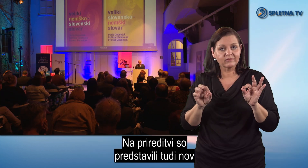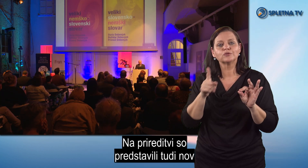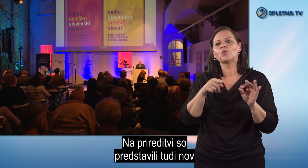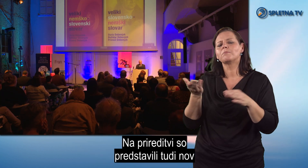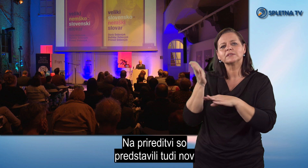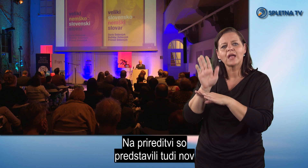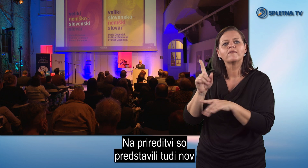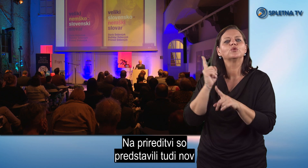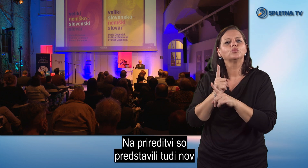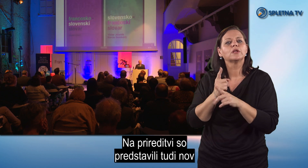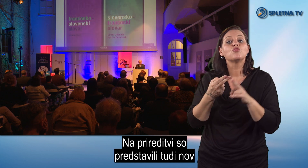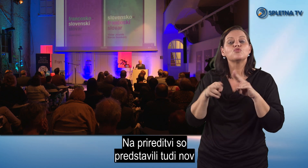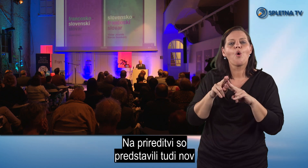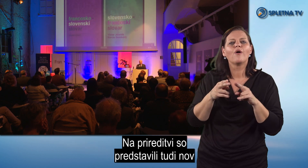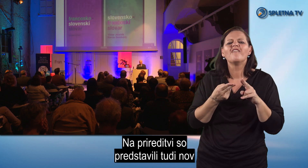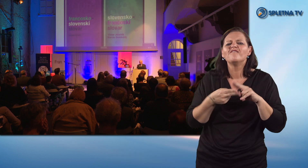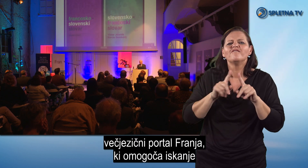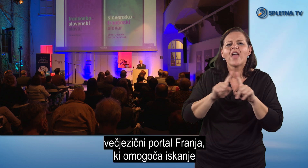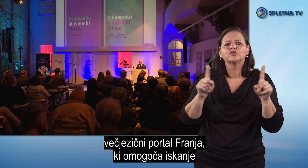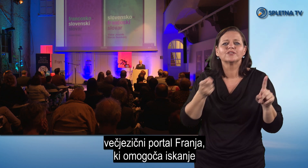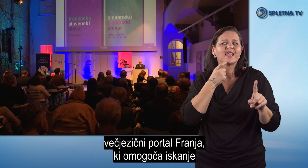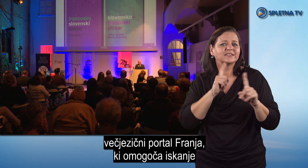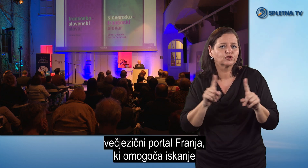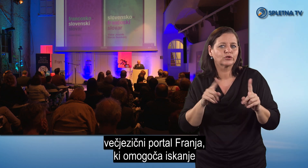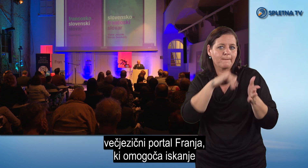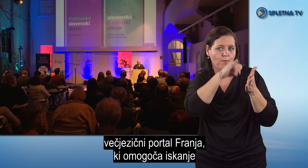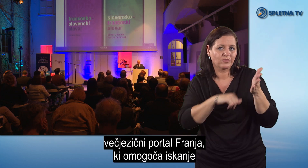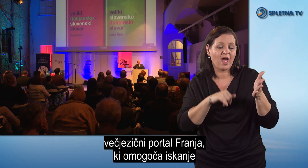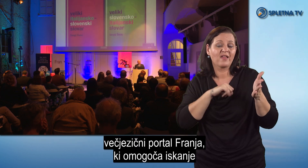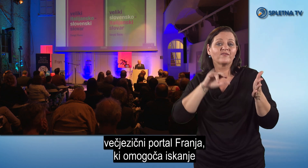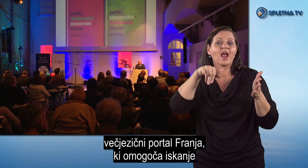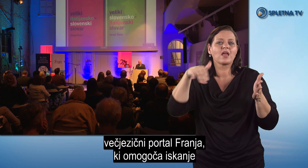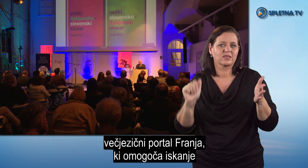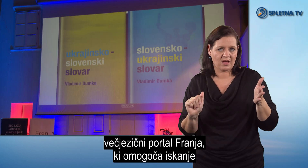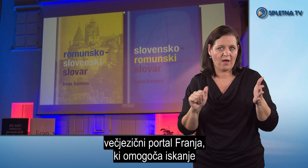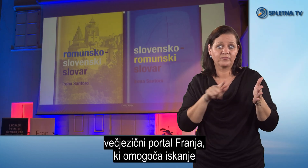Na prireditvi so predstavili tudi nov večjezični portal Franja,